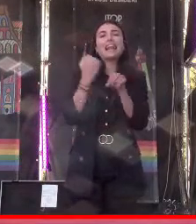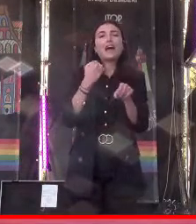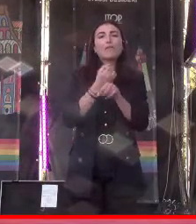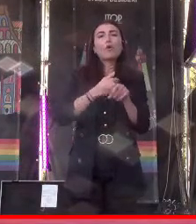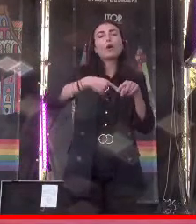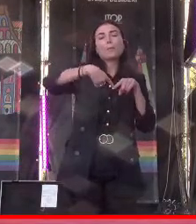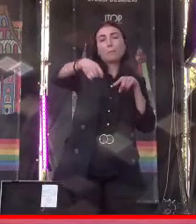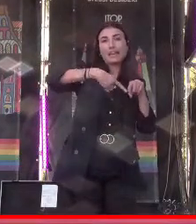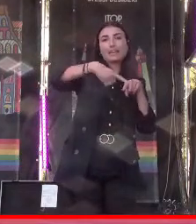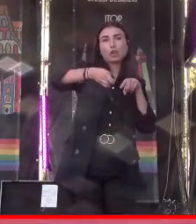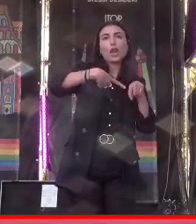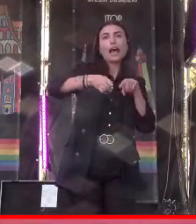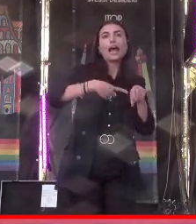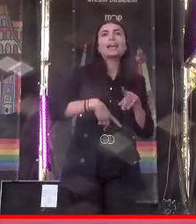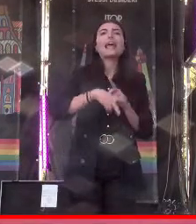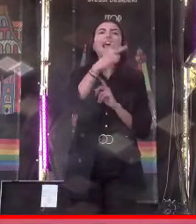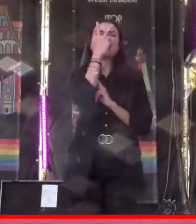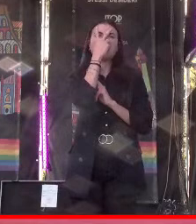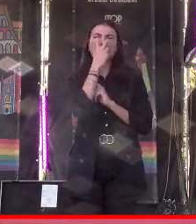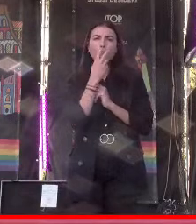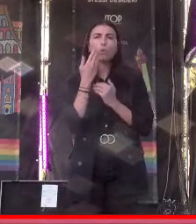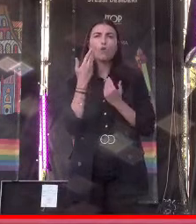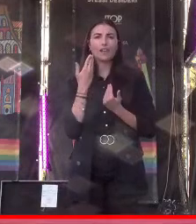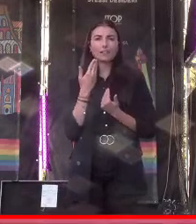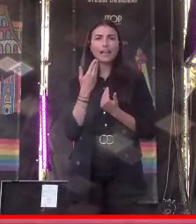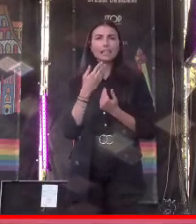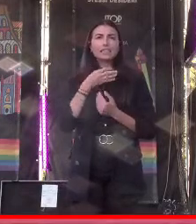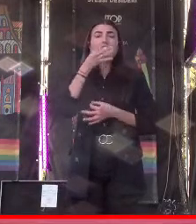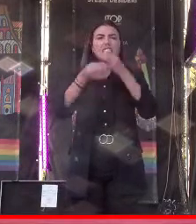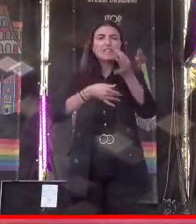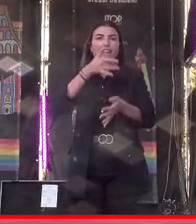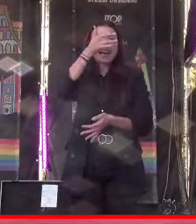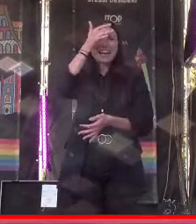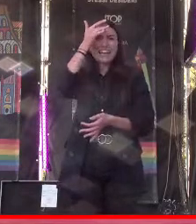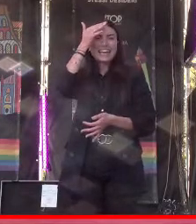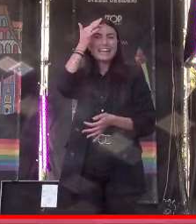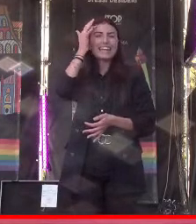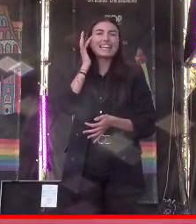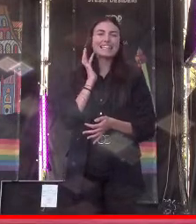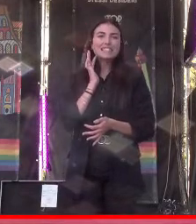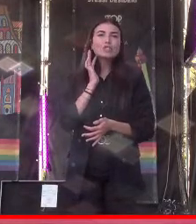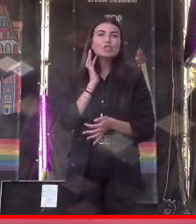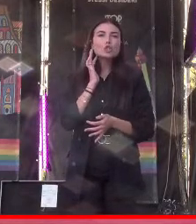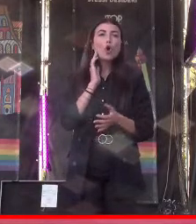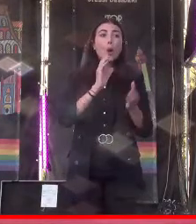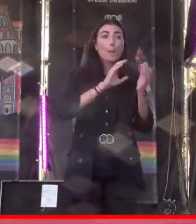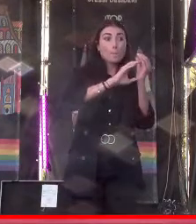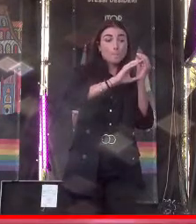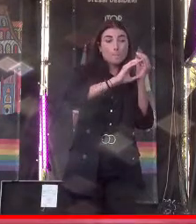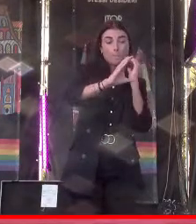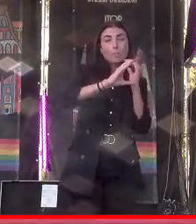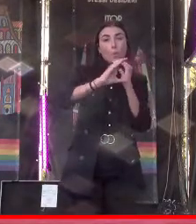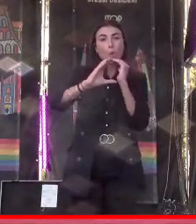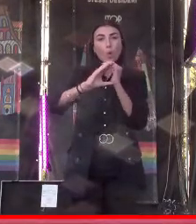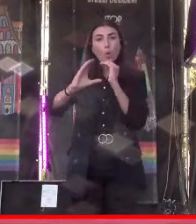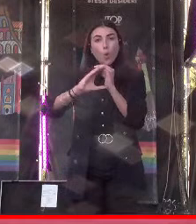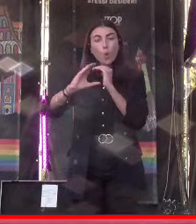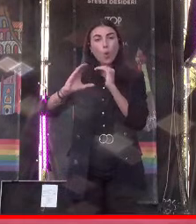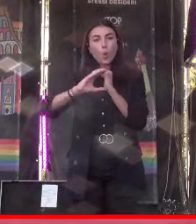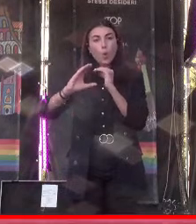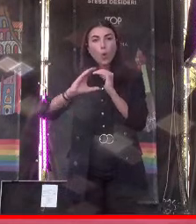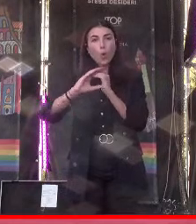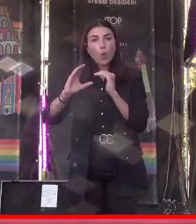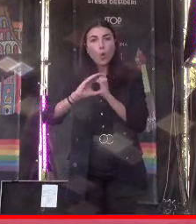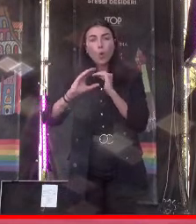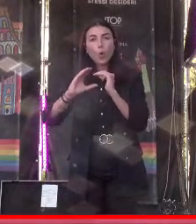ipovedente è quella di non solo rischiare di non prendere i mezzi pubblici e quindi di arrivare tardi